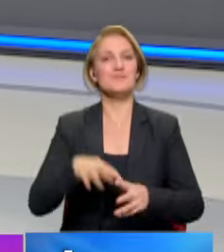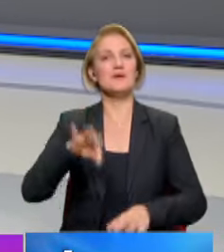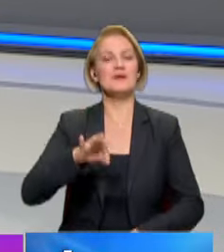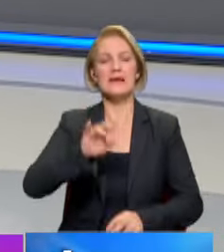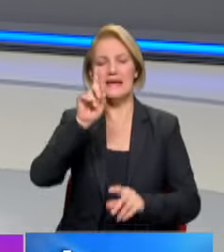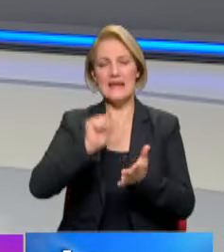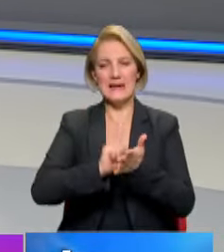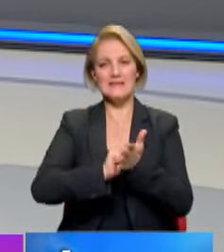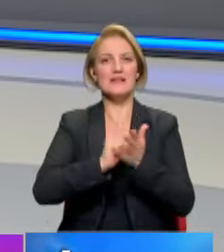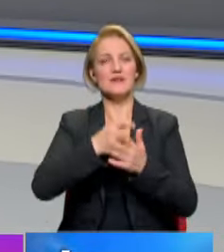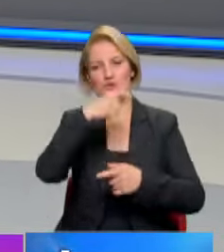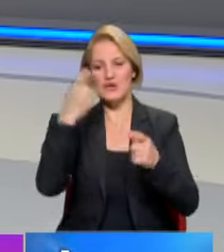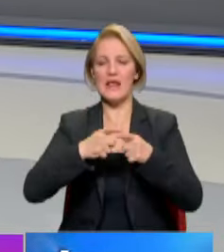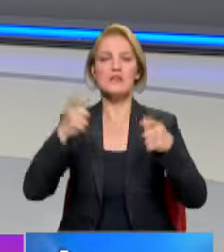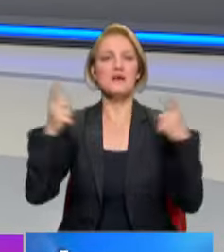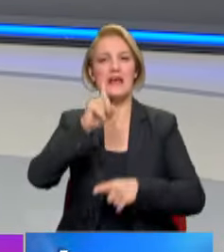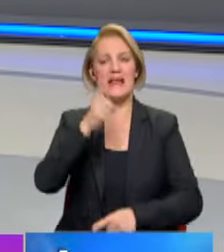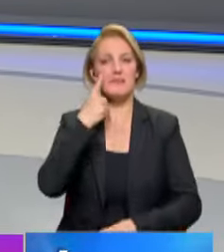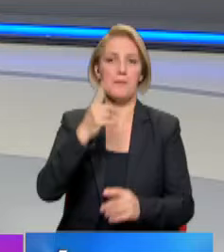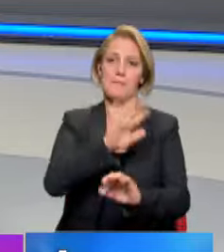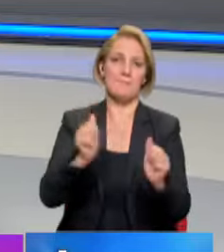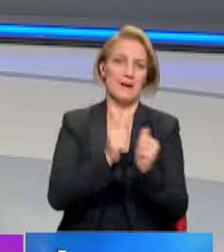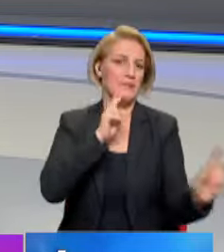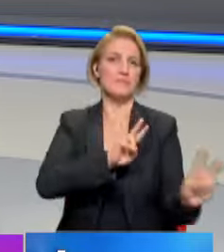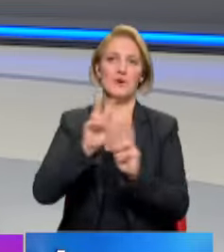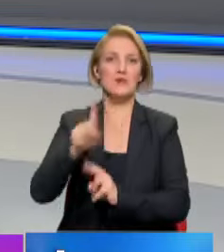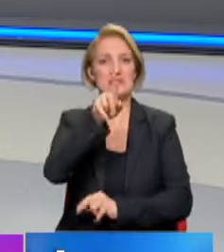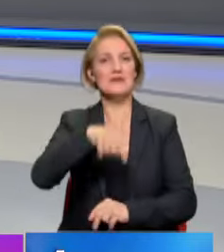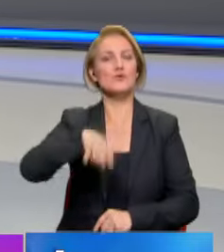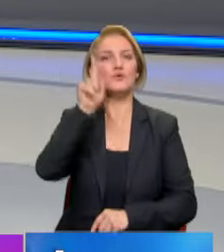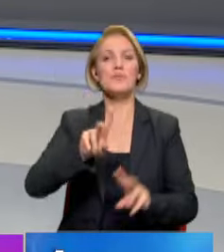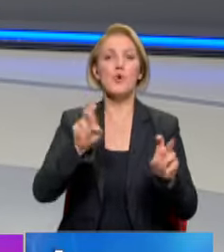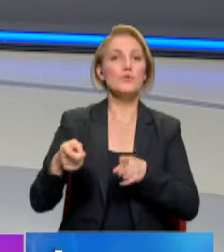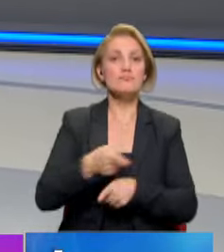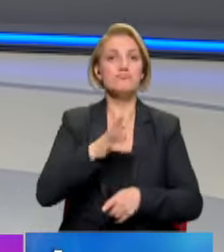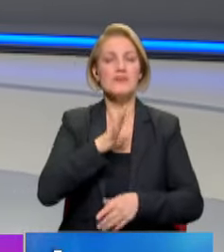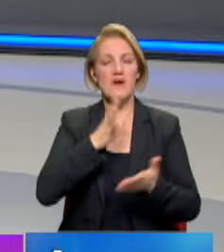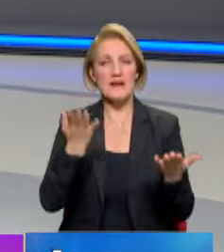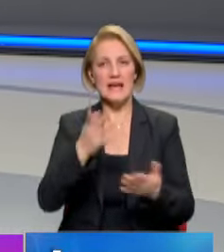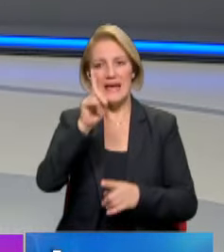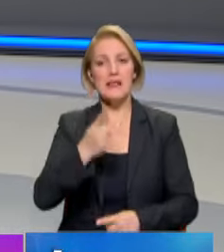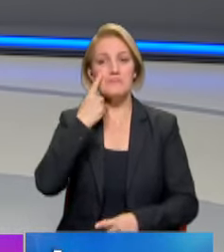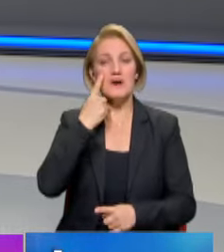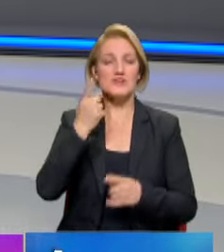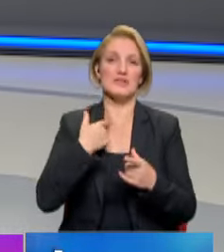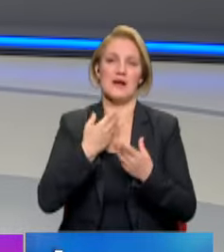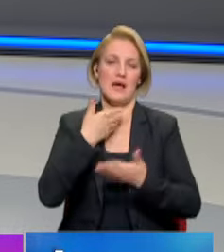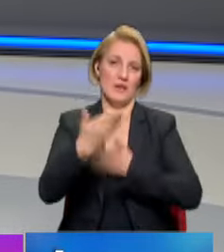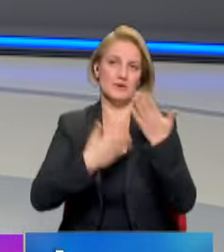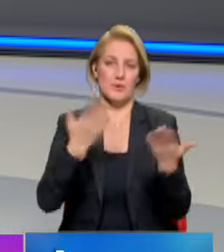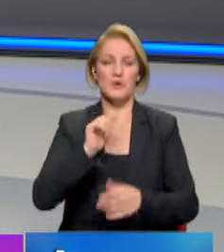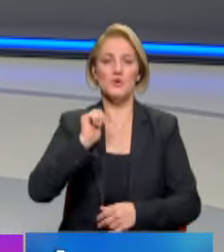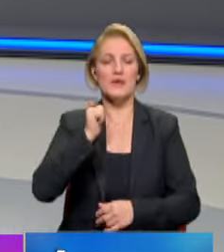ilk gazetelerine, sıcak gelişmelerine ilk bakışta birlikte bakıyoruz. Sizin gündeminizde ne varsa ilk bakışta yer bulmaya devam ediyor.